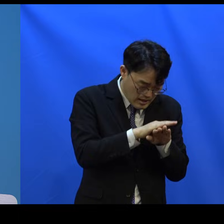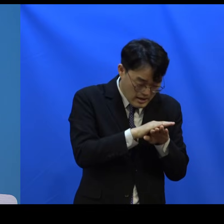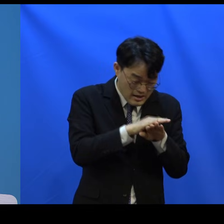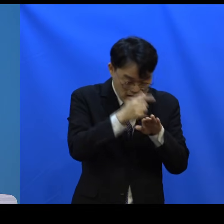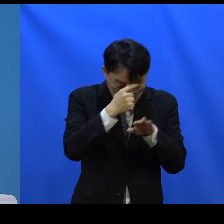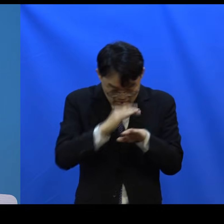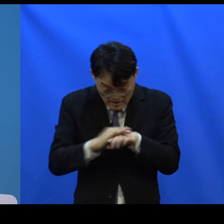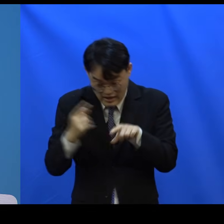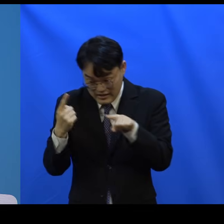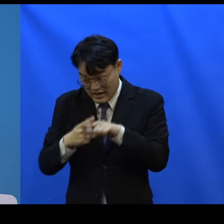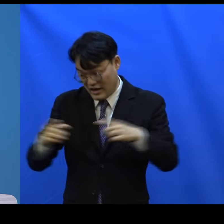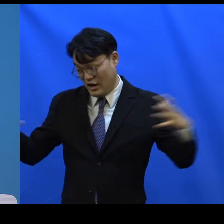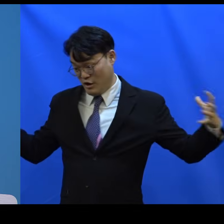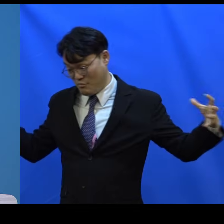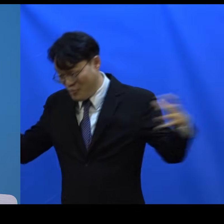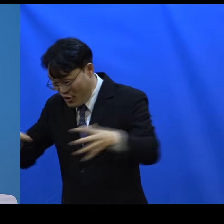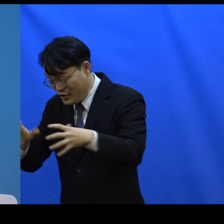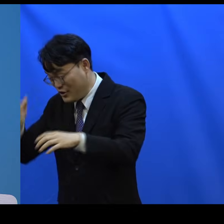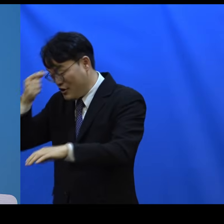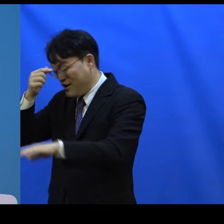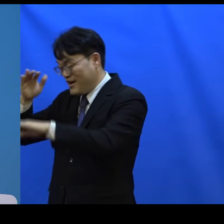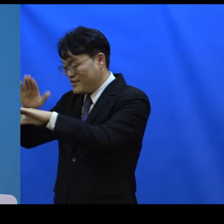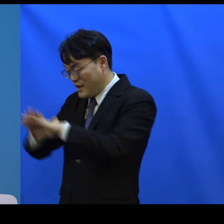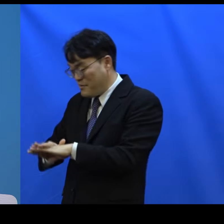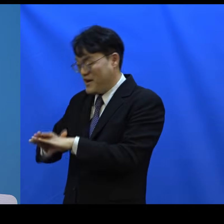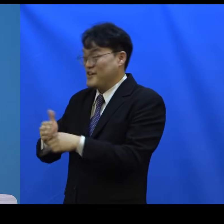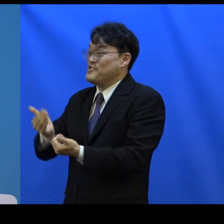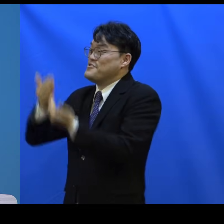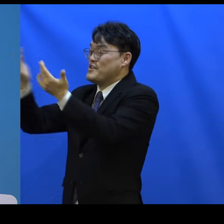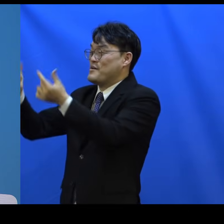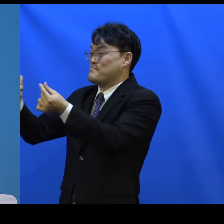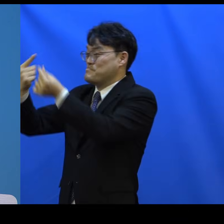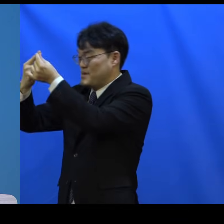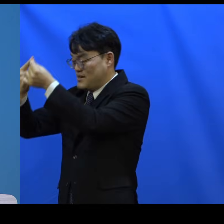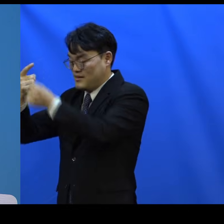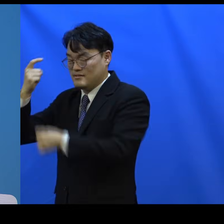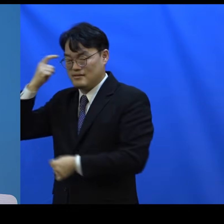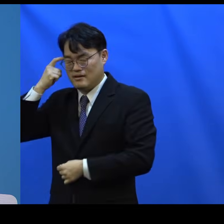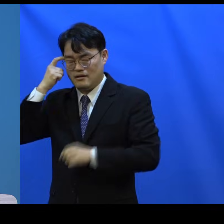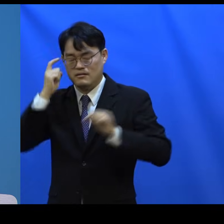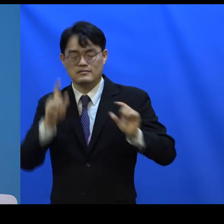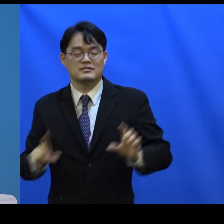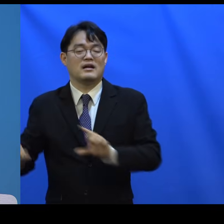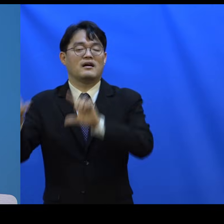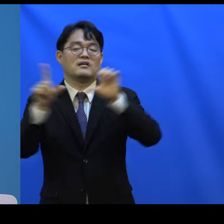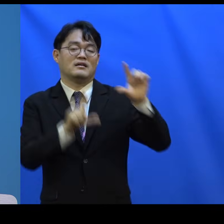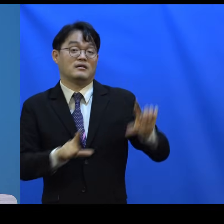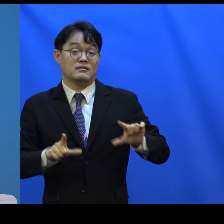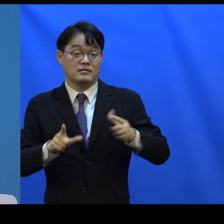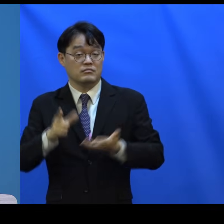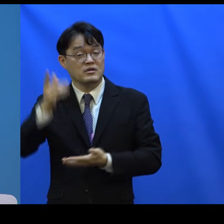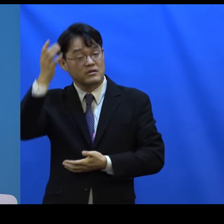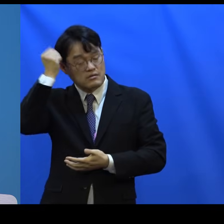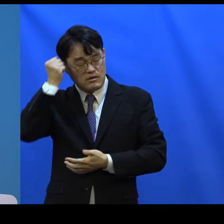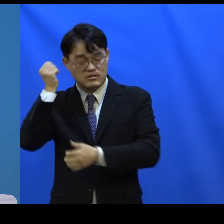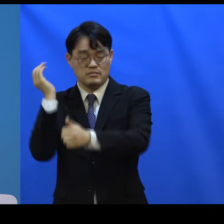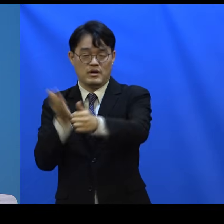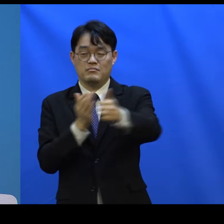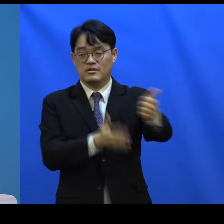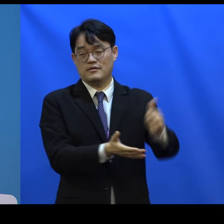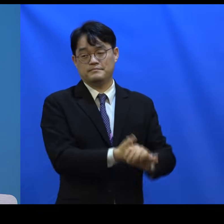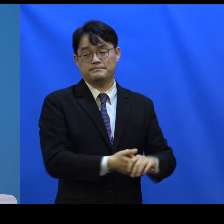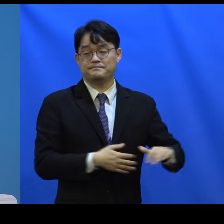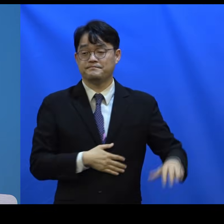돼요. 예배가 중심부에 있어야 된다는 거예요. 그래서 우리는 예배를 위해서 존재하고 있다는 사실을 기억하고 우리의